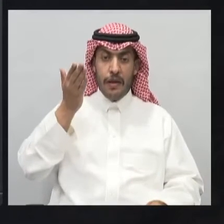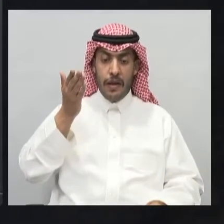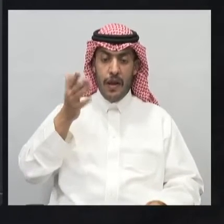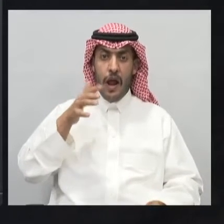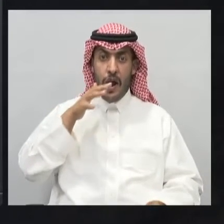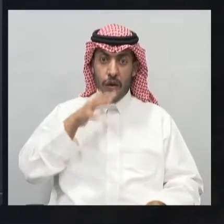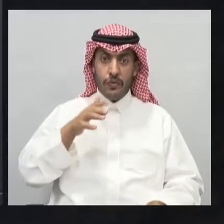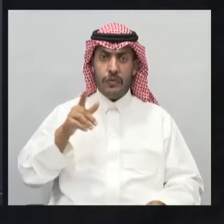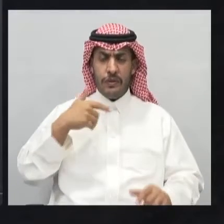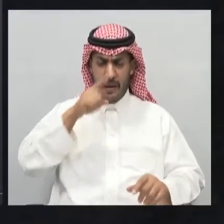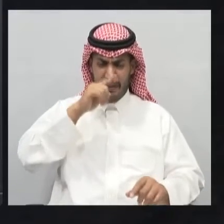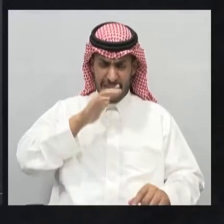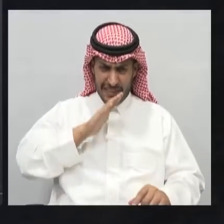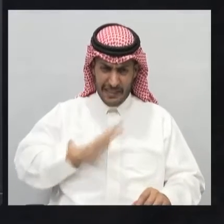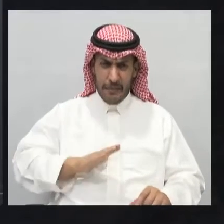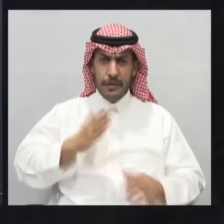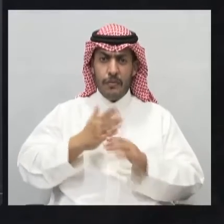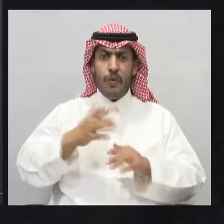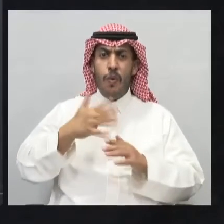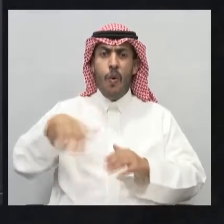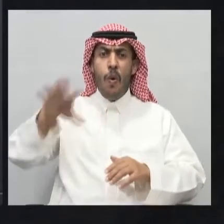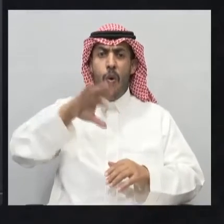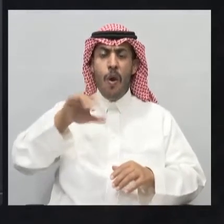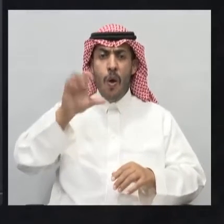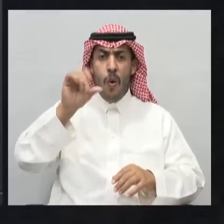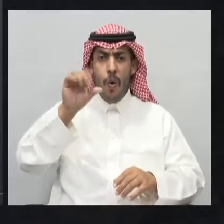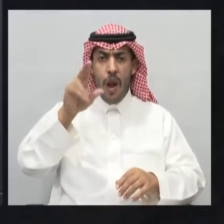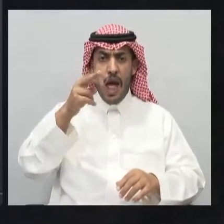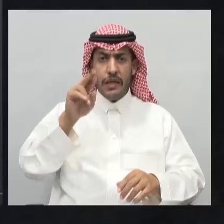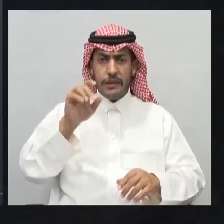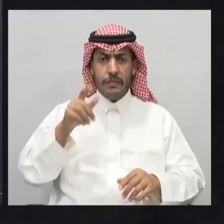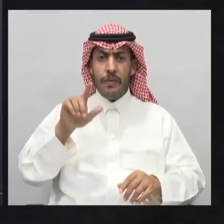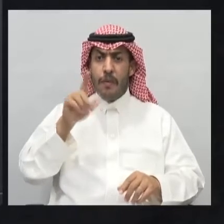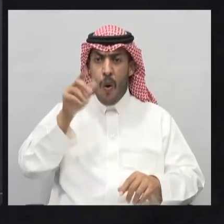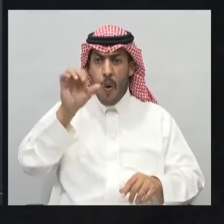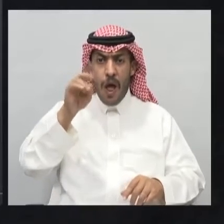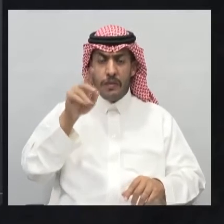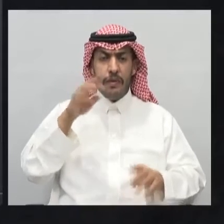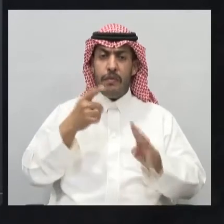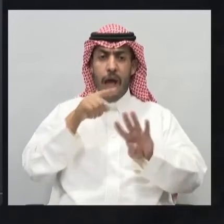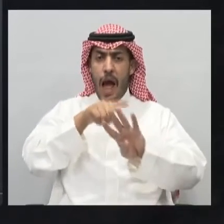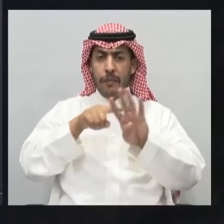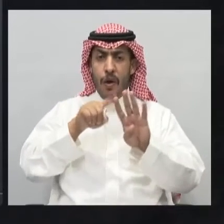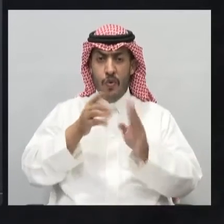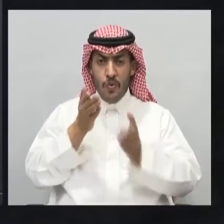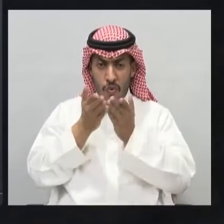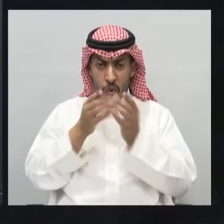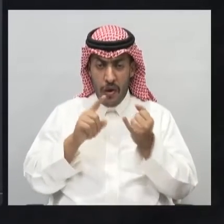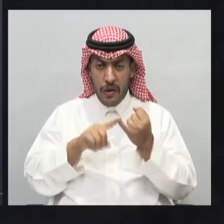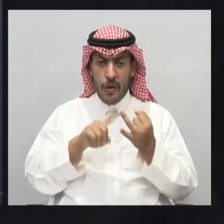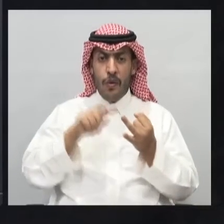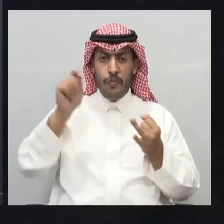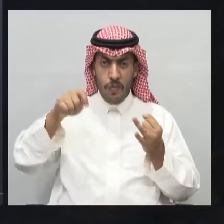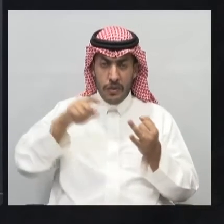والسلام بان يصبر كما صبر اولو العزم واولو العزم هم الانبياء الاربعه نوح عليه السلام